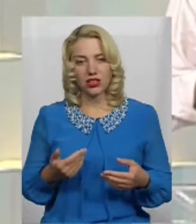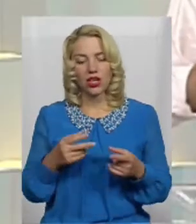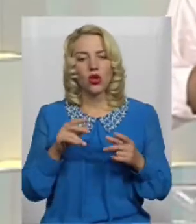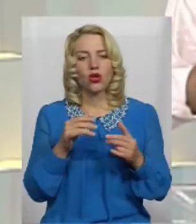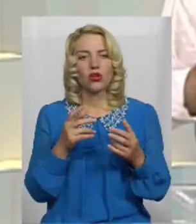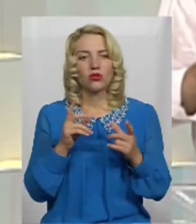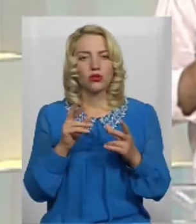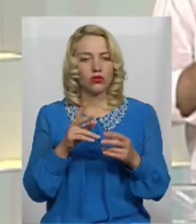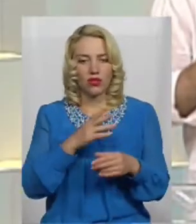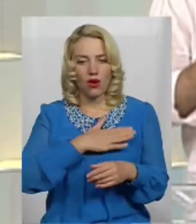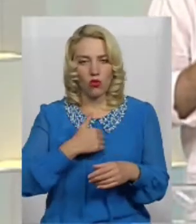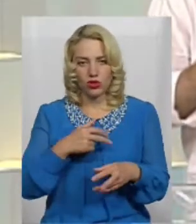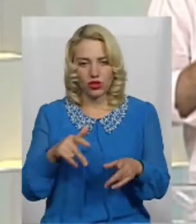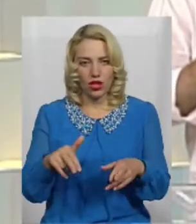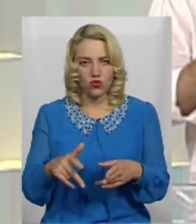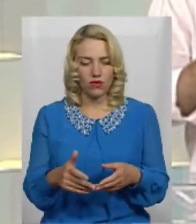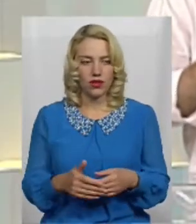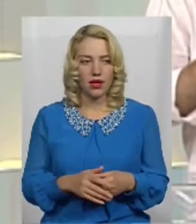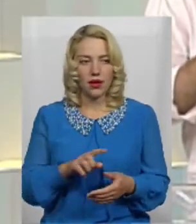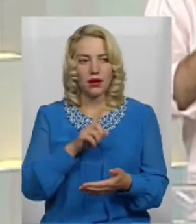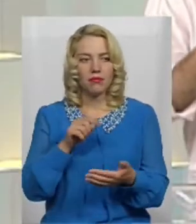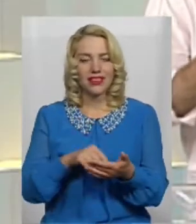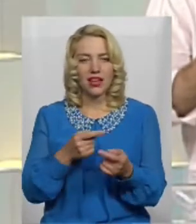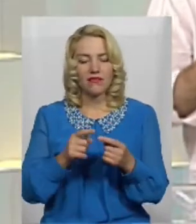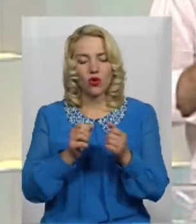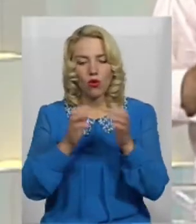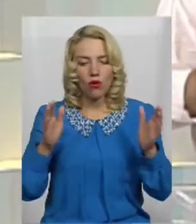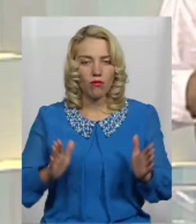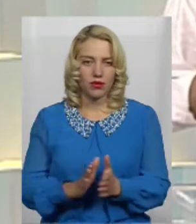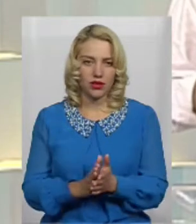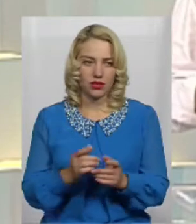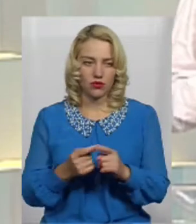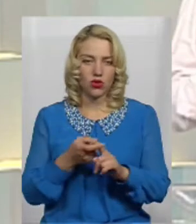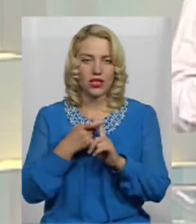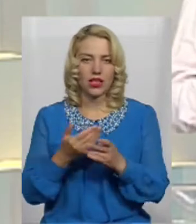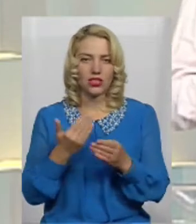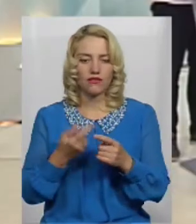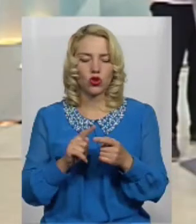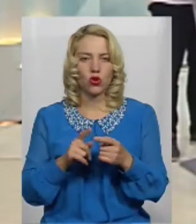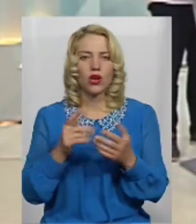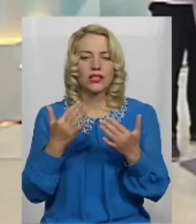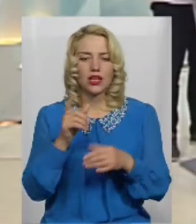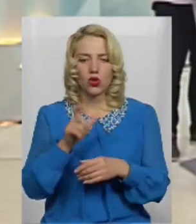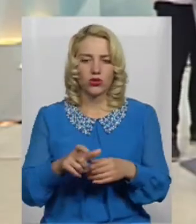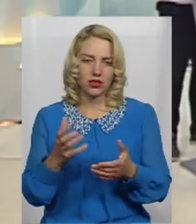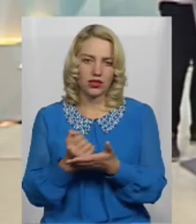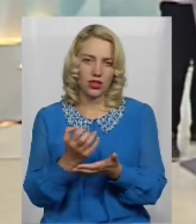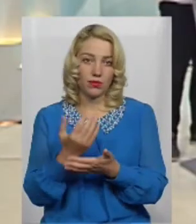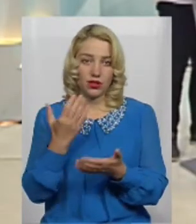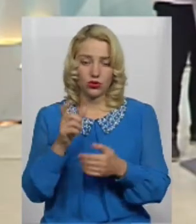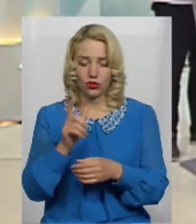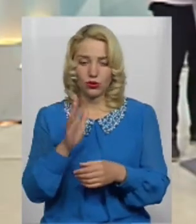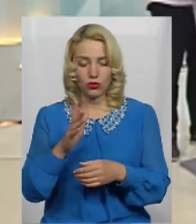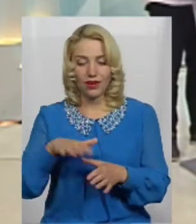питання в тому, нема де жити, воно комплексне, та? Воно залежить від того, скільки людина заробляє. Якщо людина буде